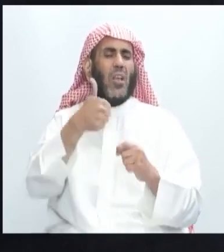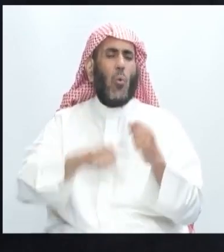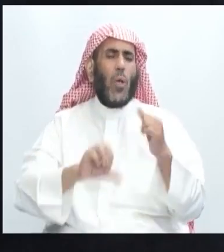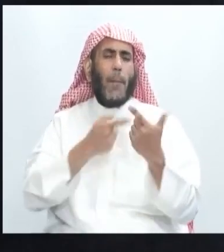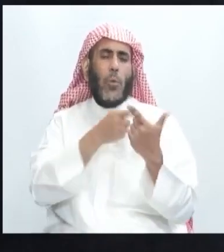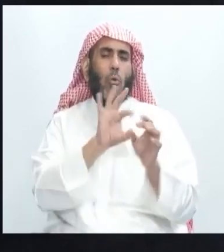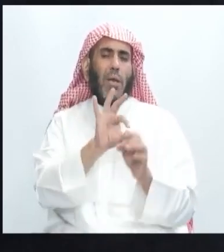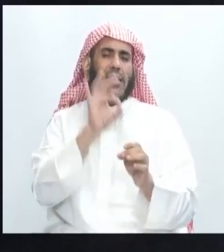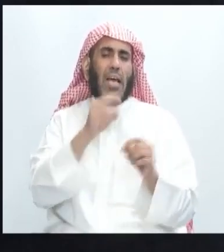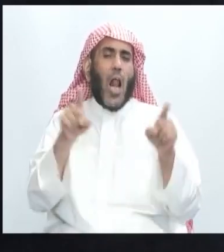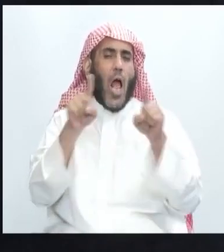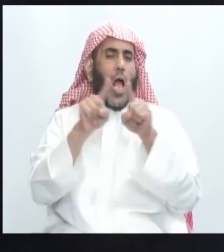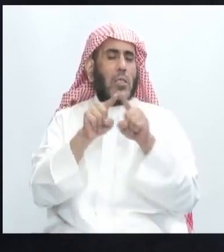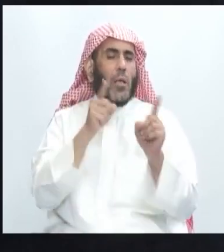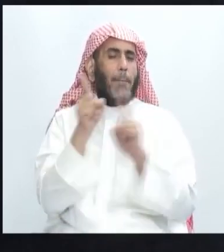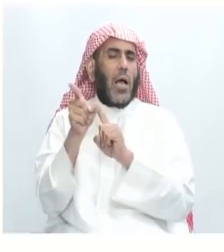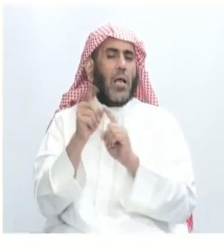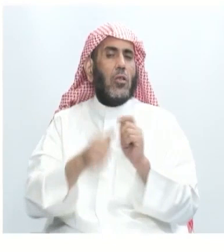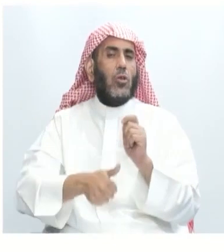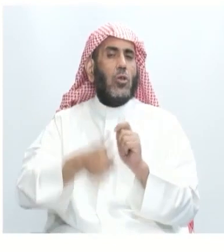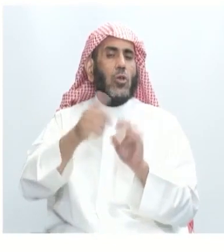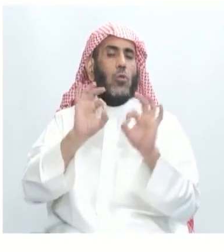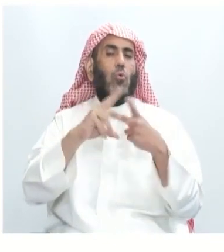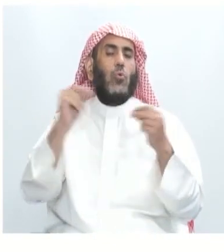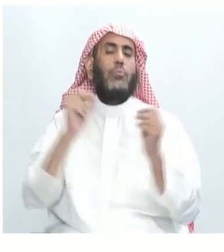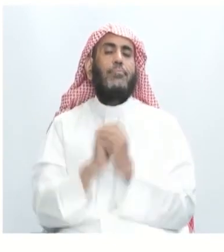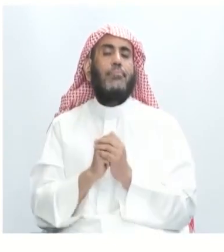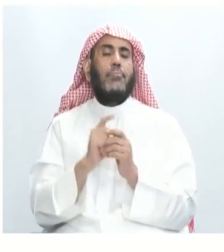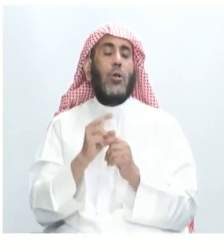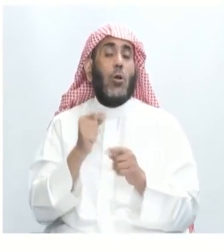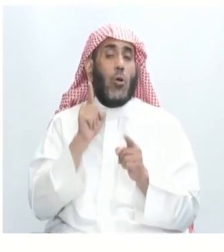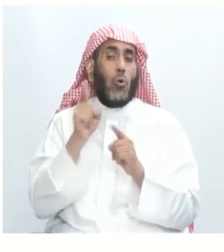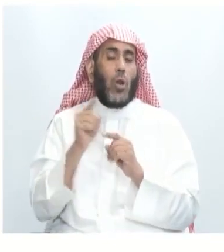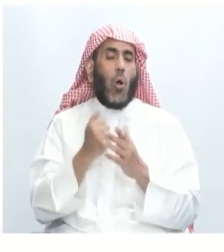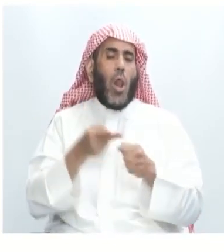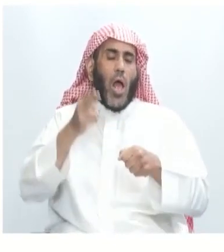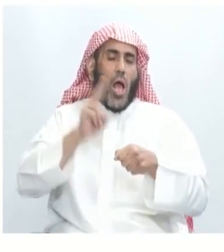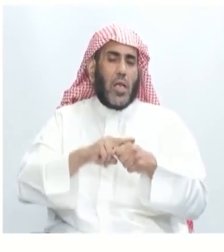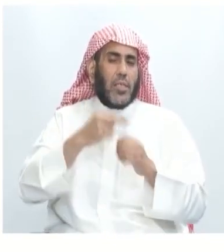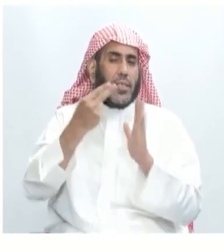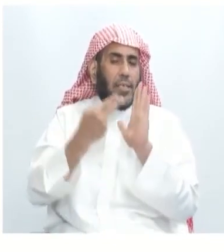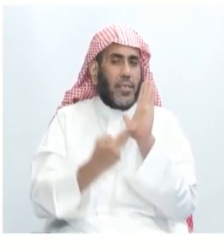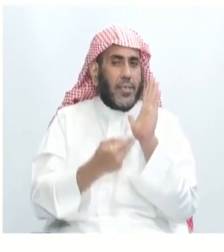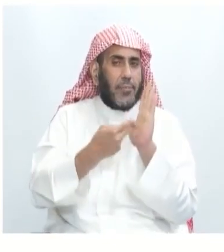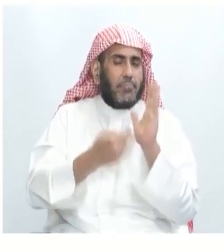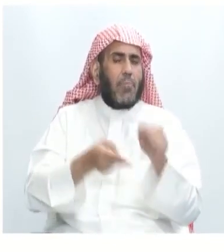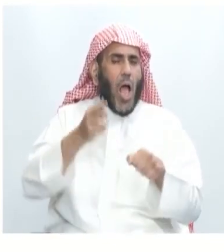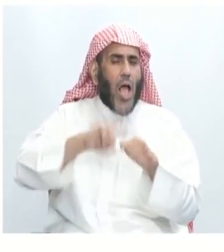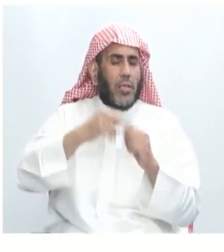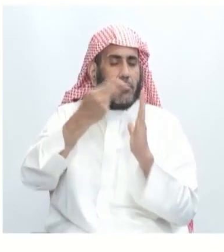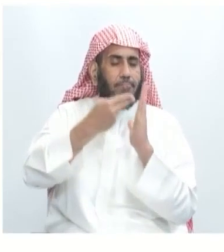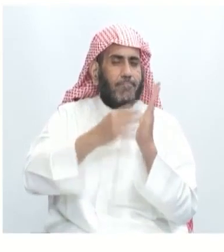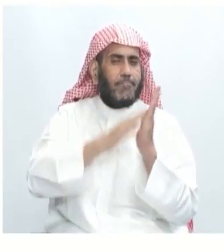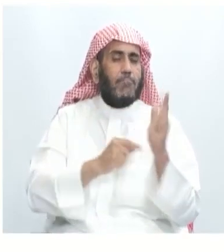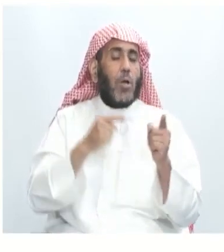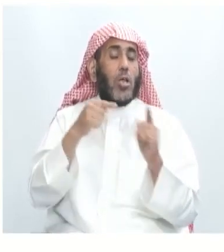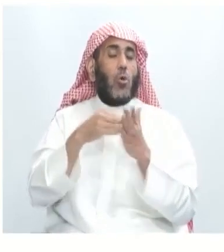واختيار انسب هذه الحلول هنا يقول اعد صياغه النص اعد صياغه النص الاتي